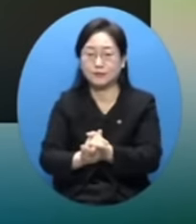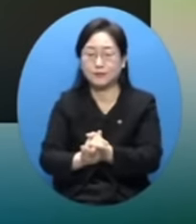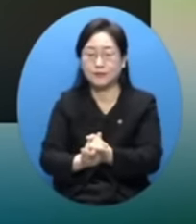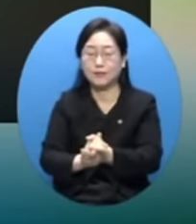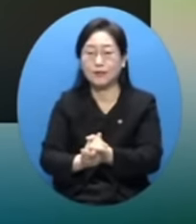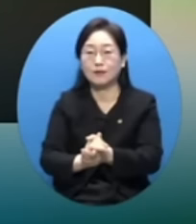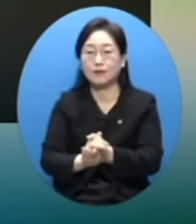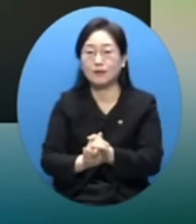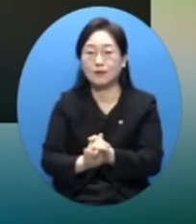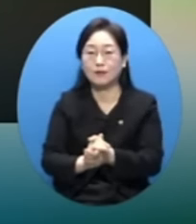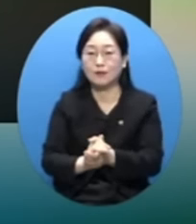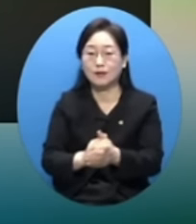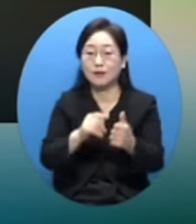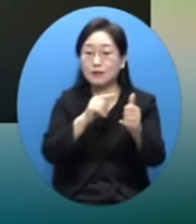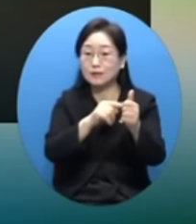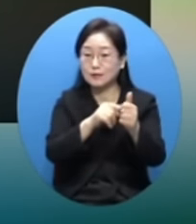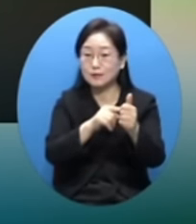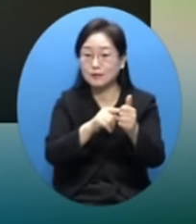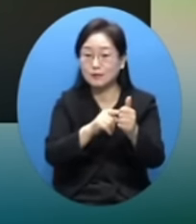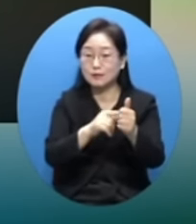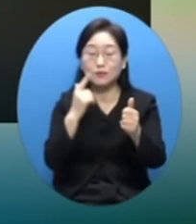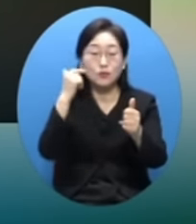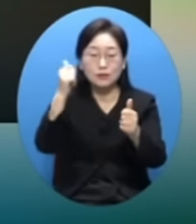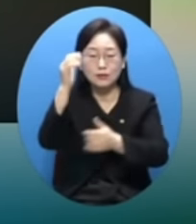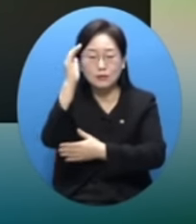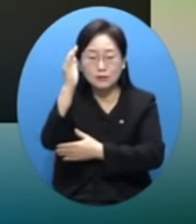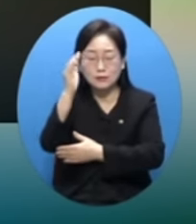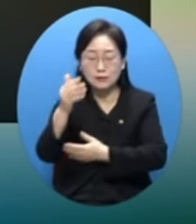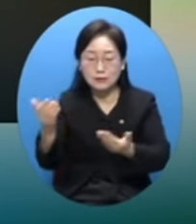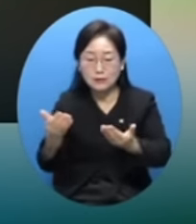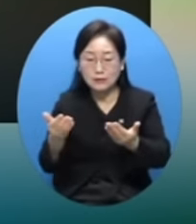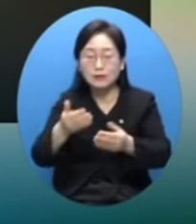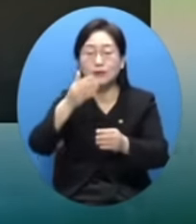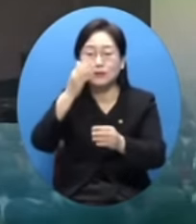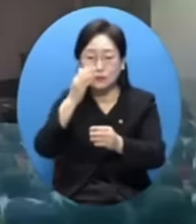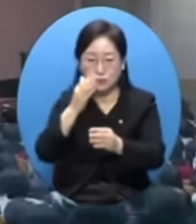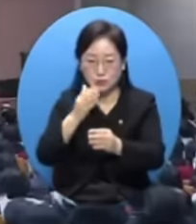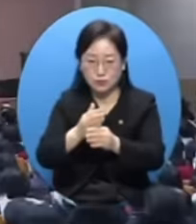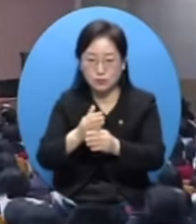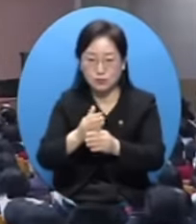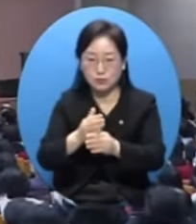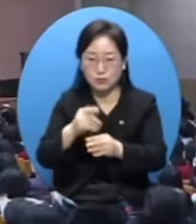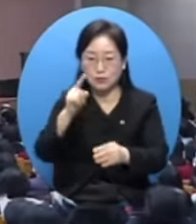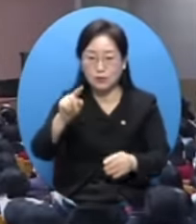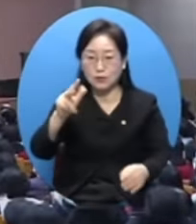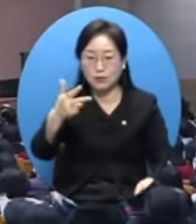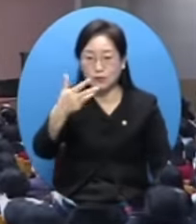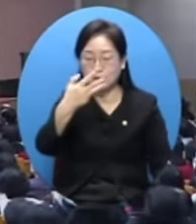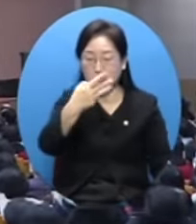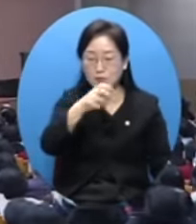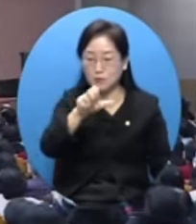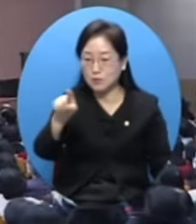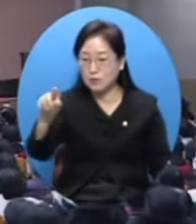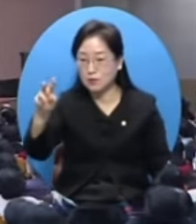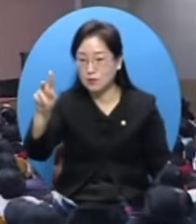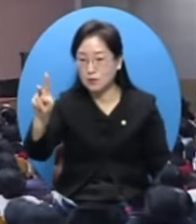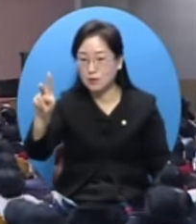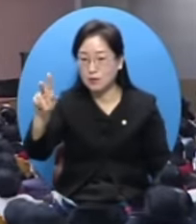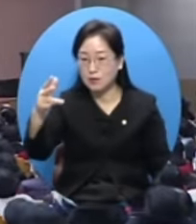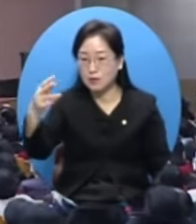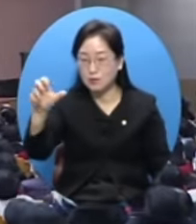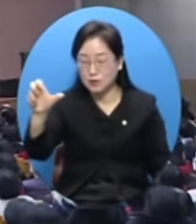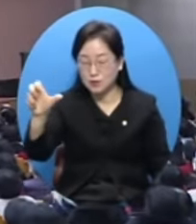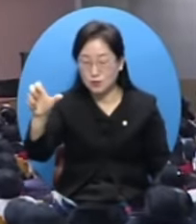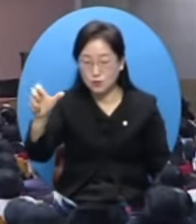그런데이 전단 내 목사님 목회할 동안에 1735년 36년 1940년